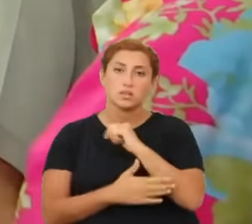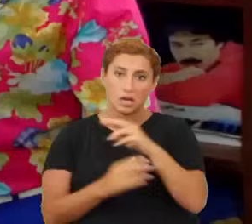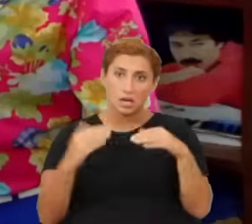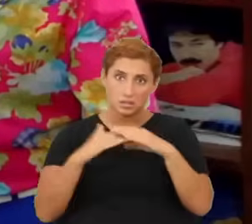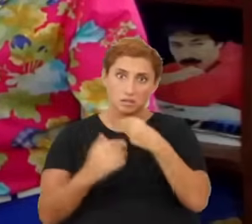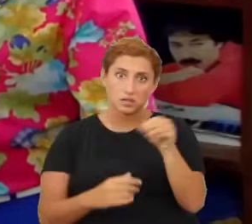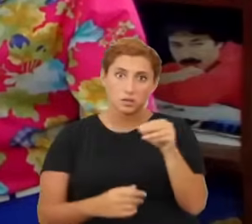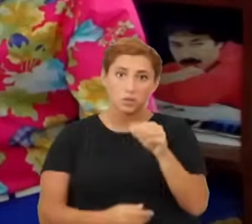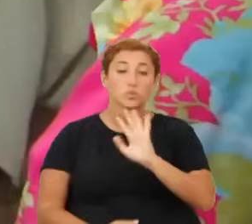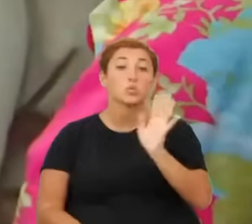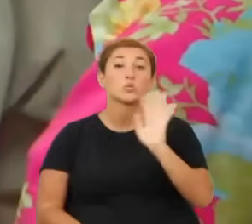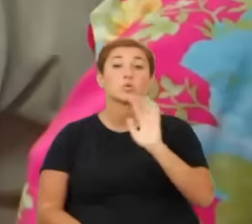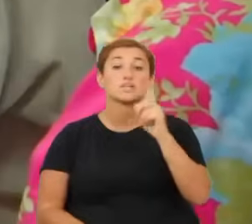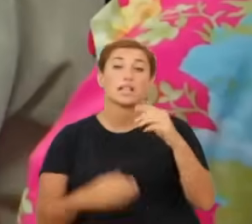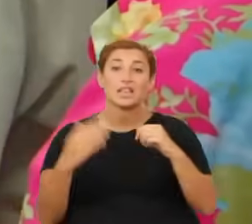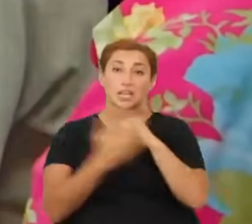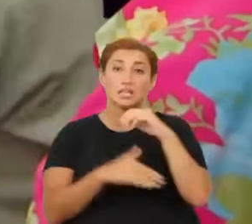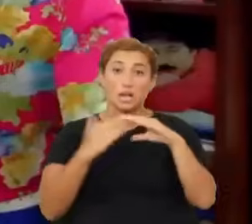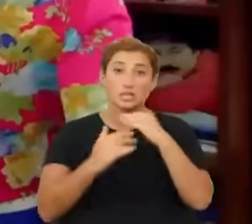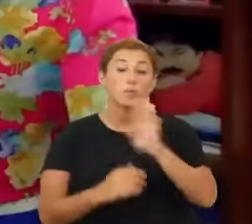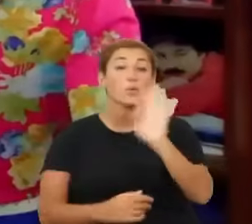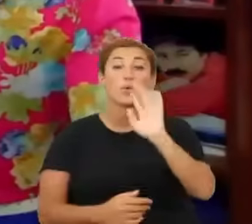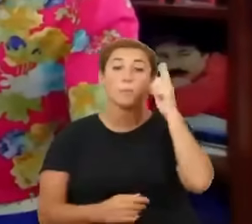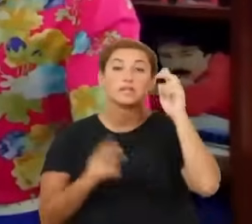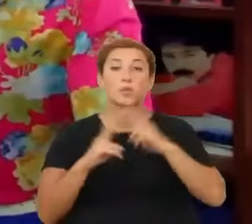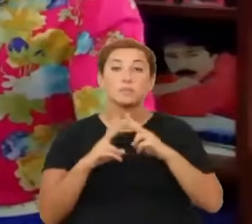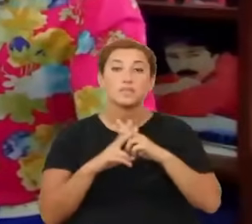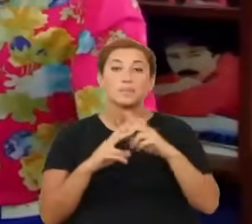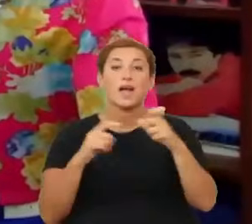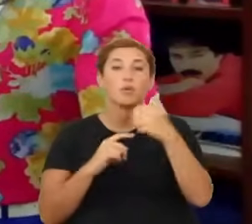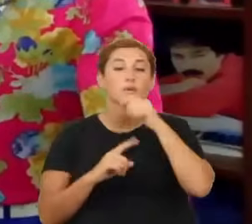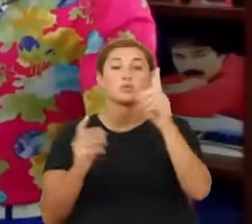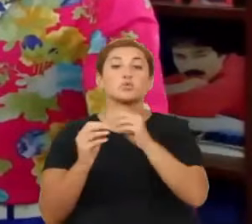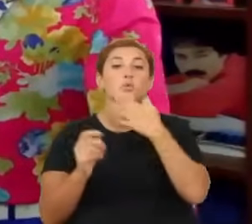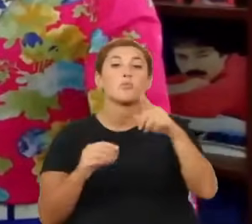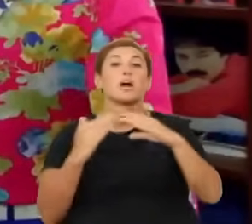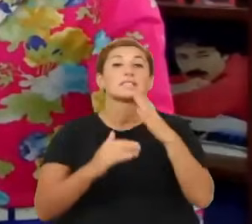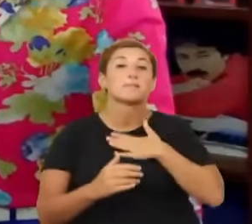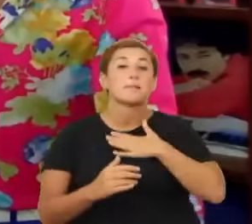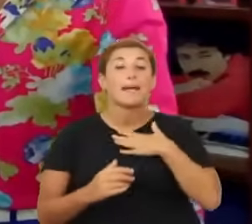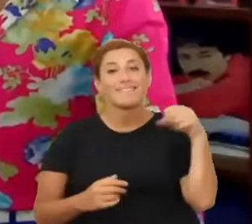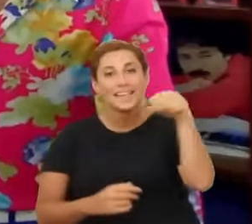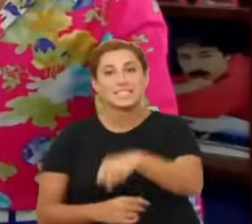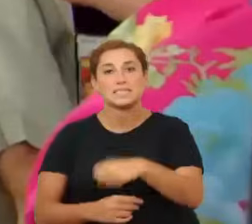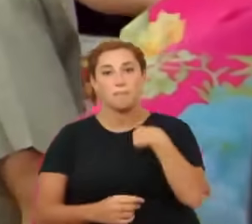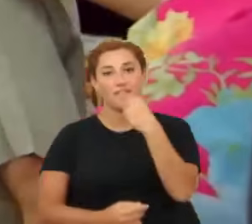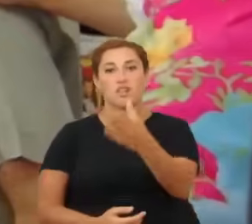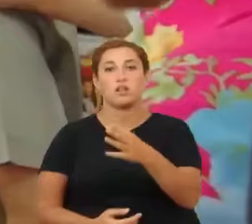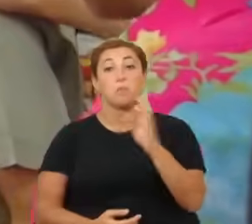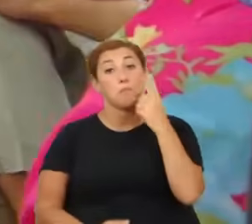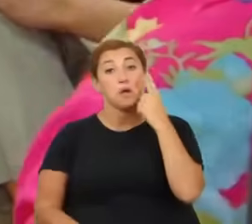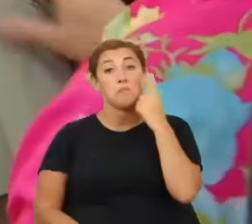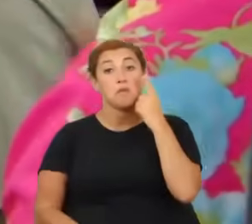Ergun? Yok. Ergun sende yasaklı kaset mi var? Yok başkomiserim. Ergun abinin bir suçu yok. Bu kaset benim. Ben getirdim. Ben verdim.